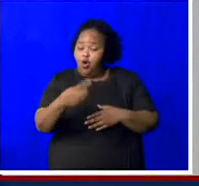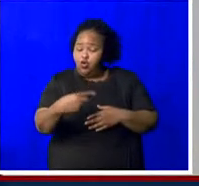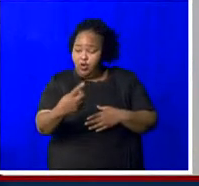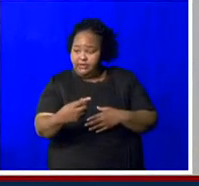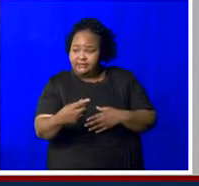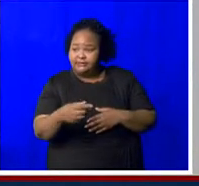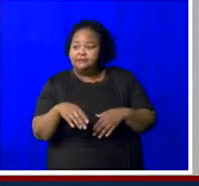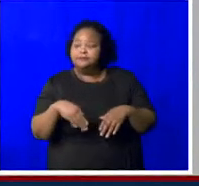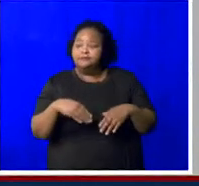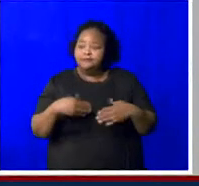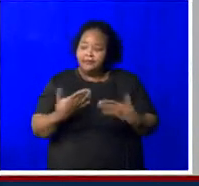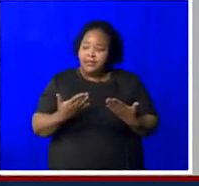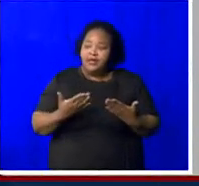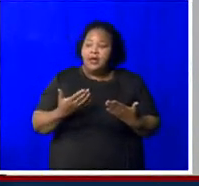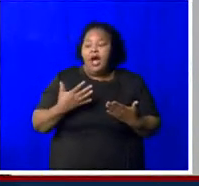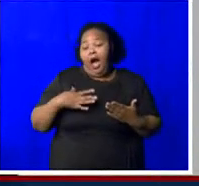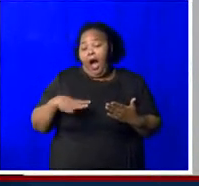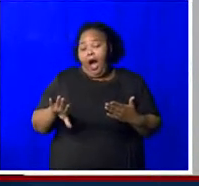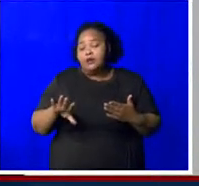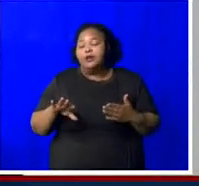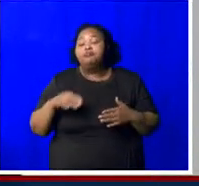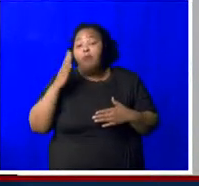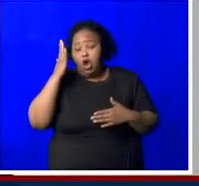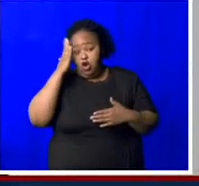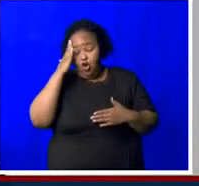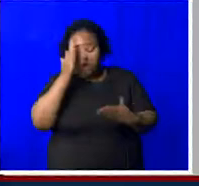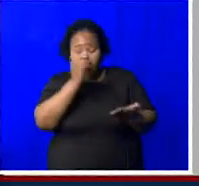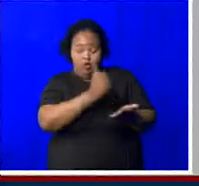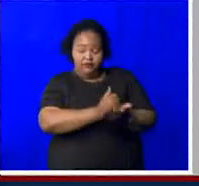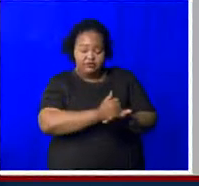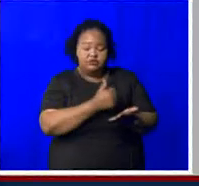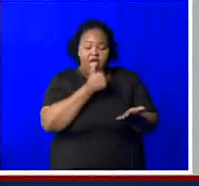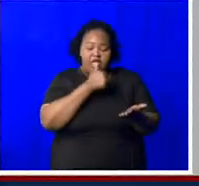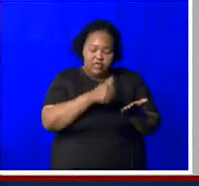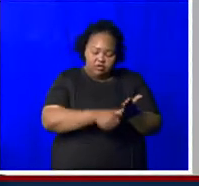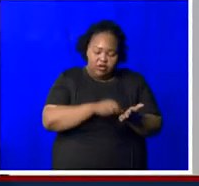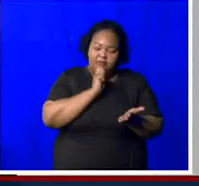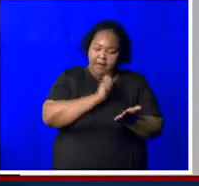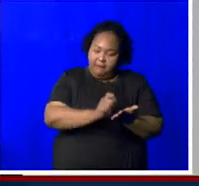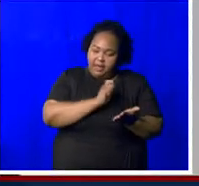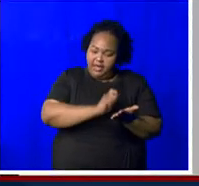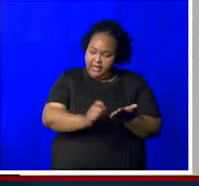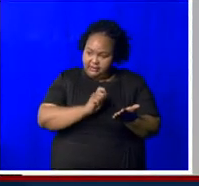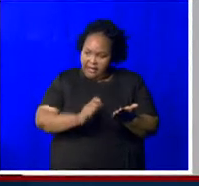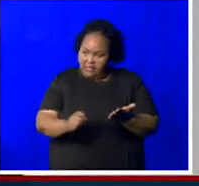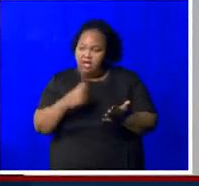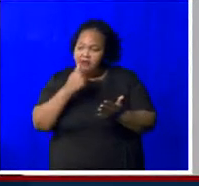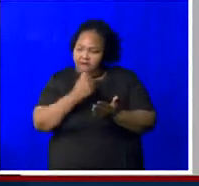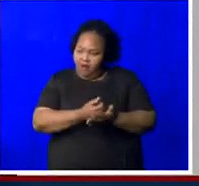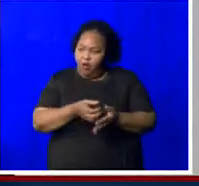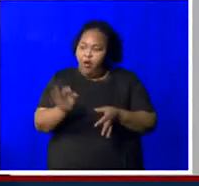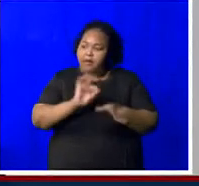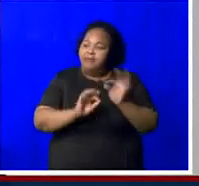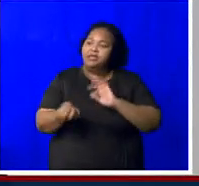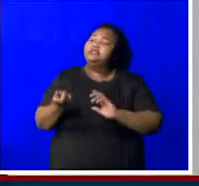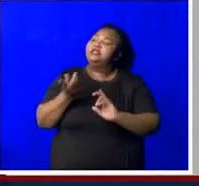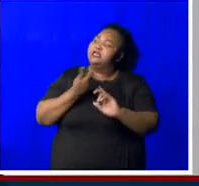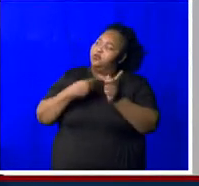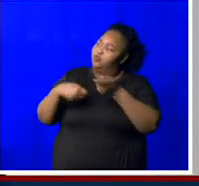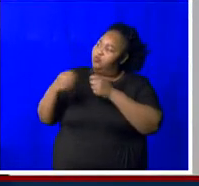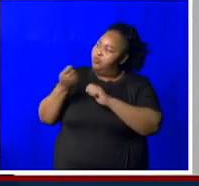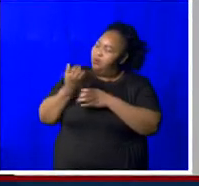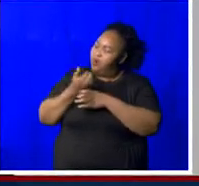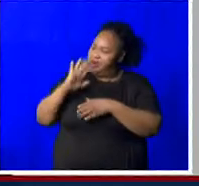tincwadi tengenisa nalesi sikhathi ukukhanza ukuthi lifuna imphepha tsite letitshengisa ukuthi lo muthi lona wakhiwe vele